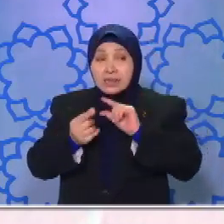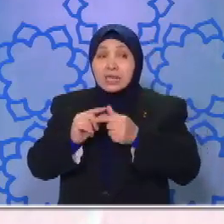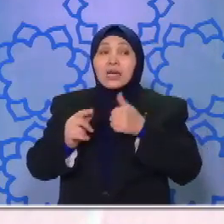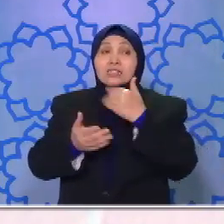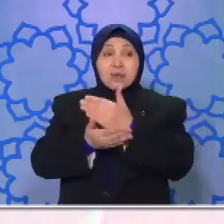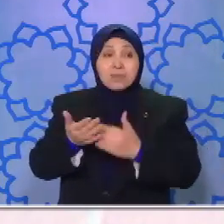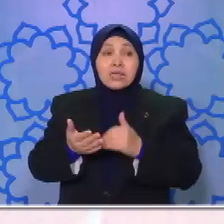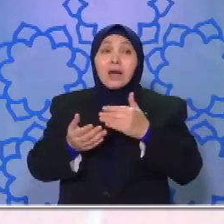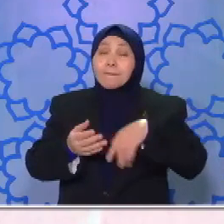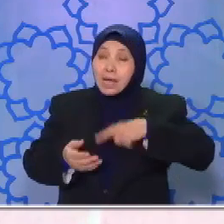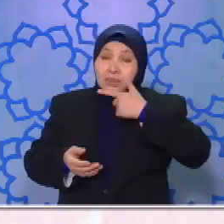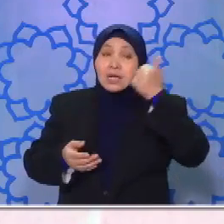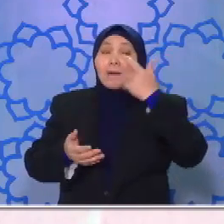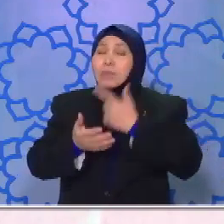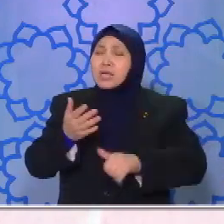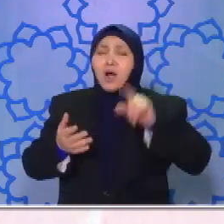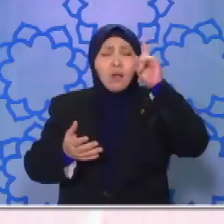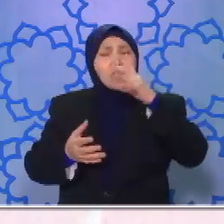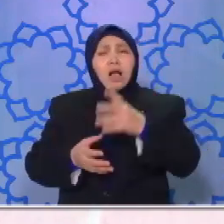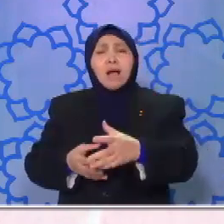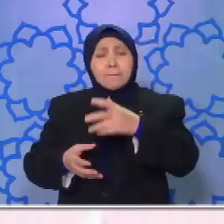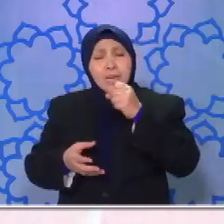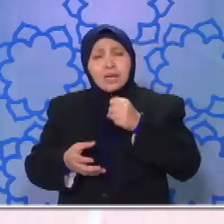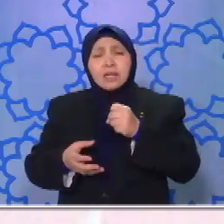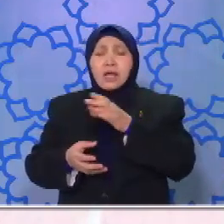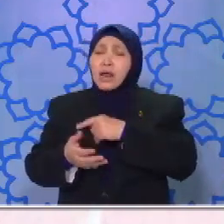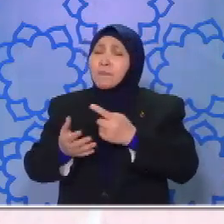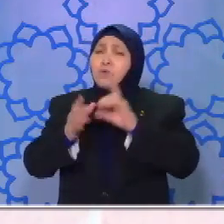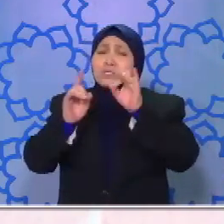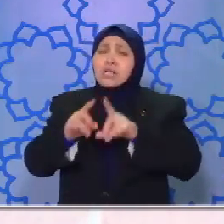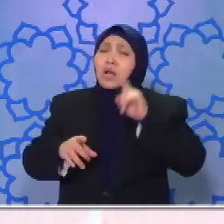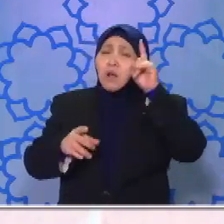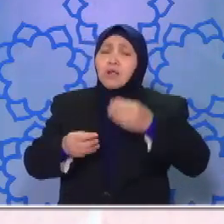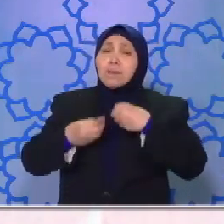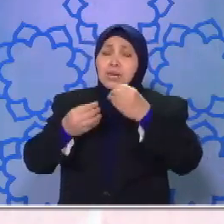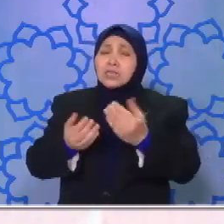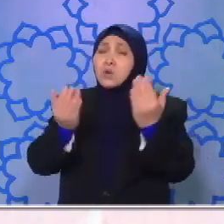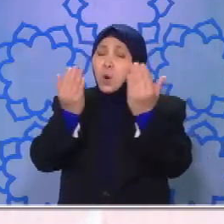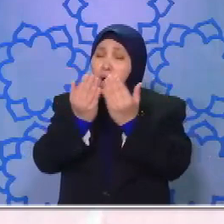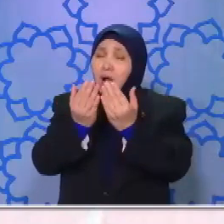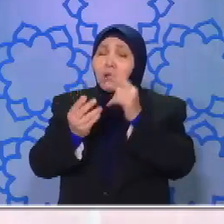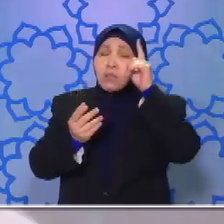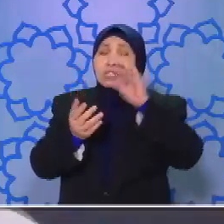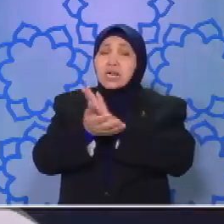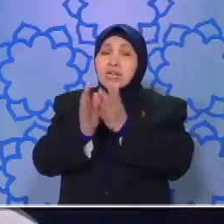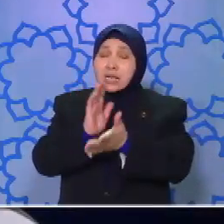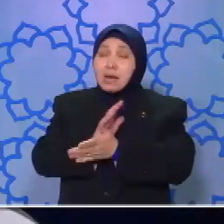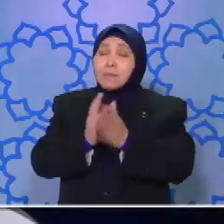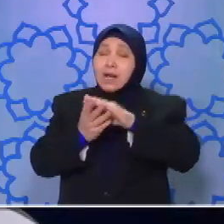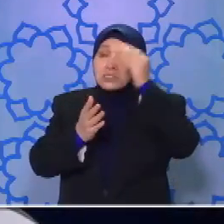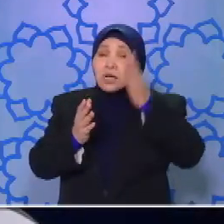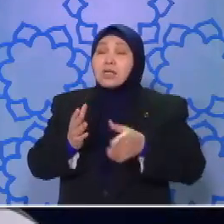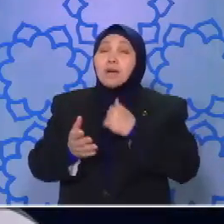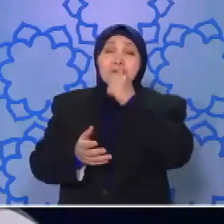atas apa yang Allah ambil, atas apa ujian yang Allah berikan. Kita doa Allah jadikan kita penuntut ilmu